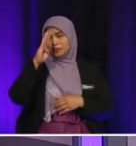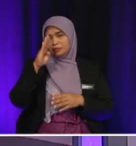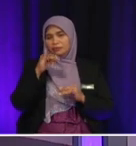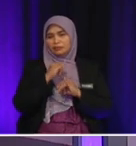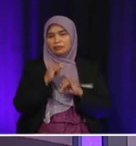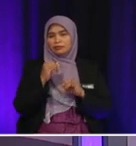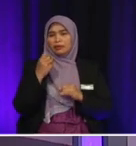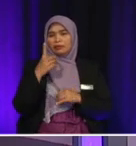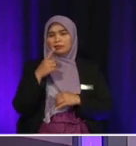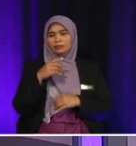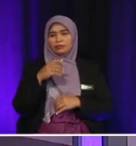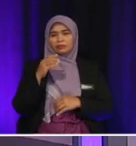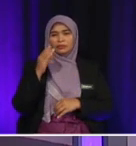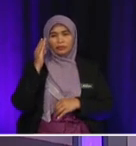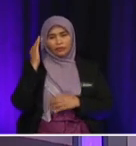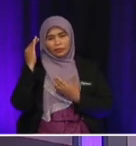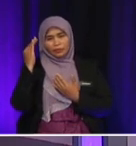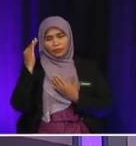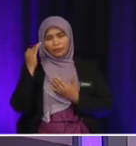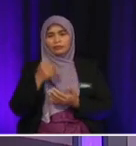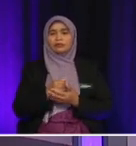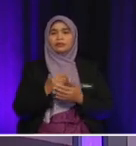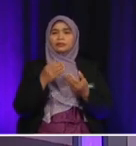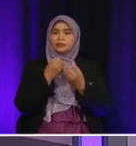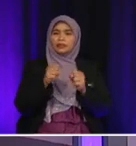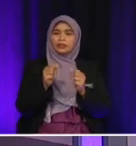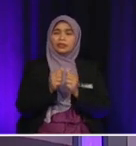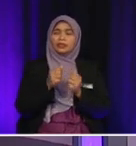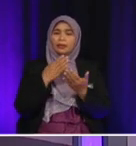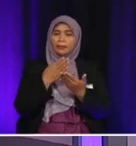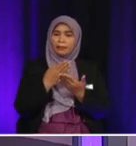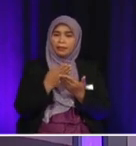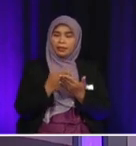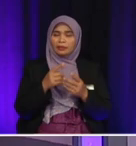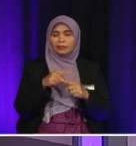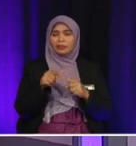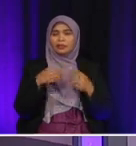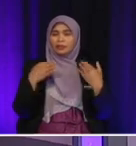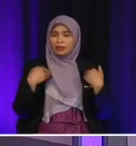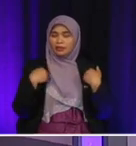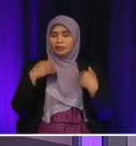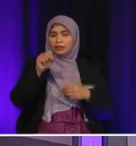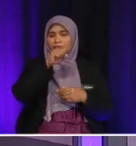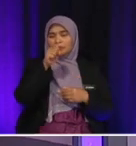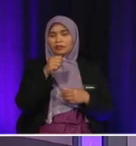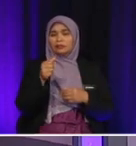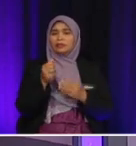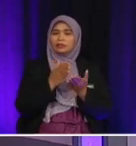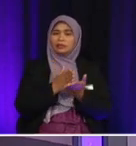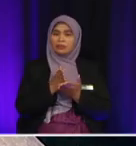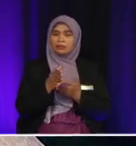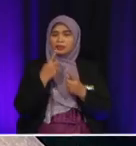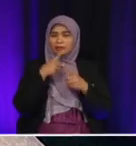termenung jadi perlu bersedia dengan baik supaya Apabila ada saja soalan Anda terus menjawabnya dengan